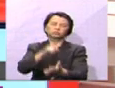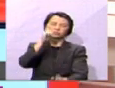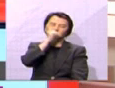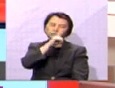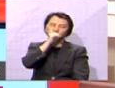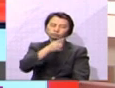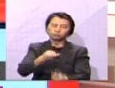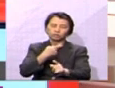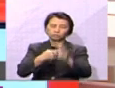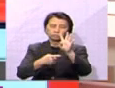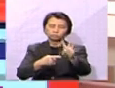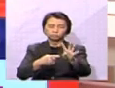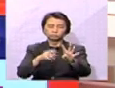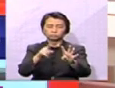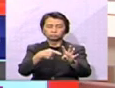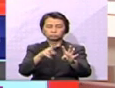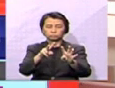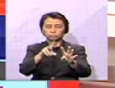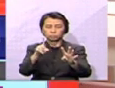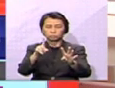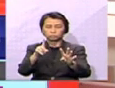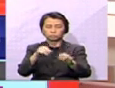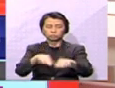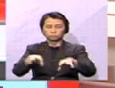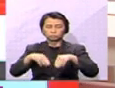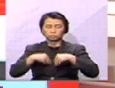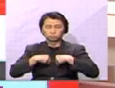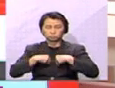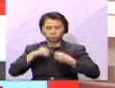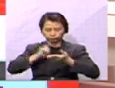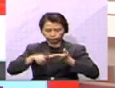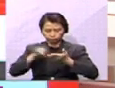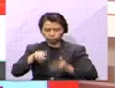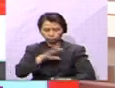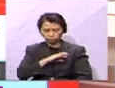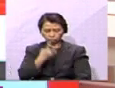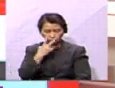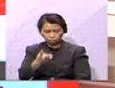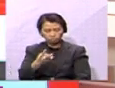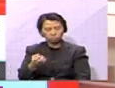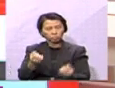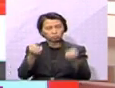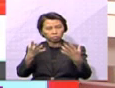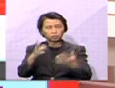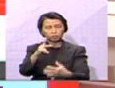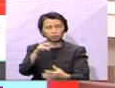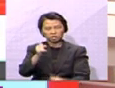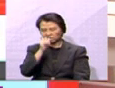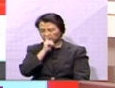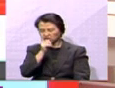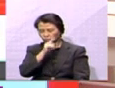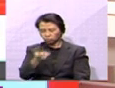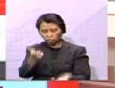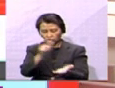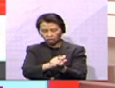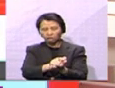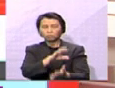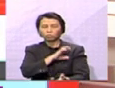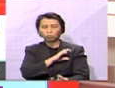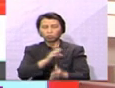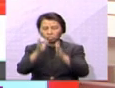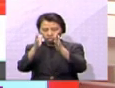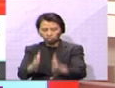daripada 4821 kes yang diterima siasatan polis mendapati kebanyakan kes palsu tersebut dibuat